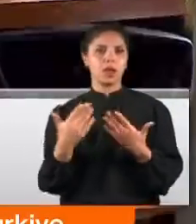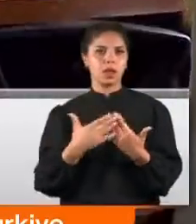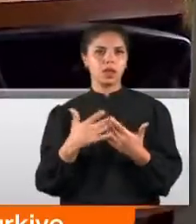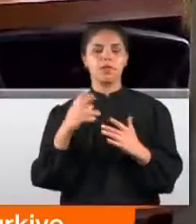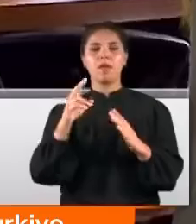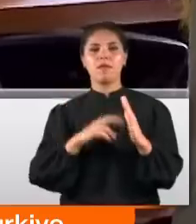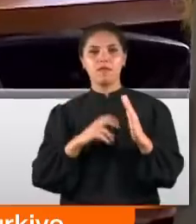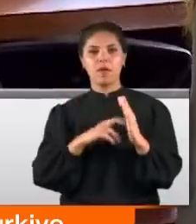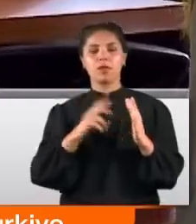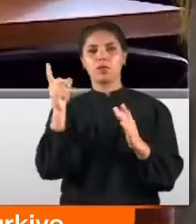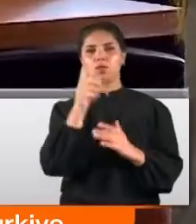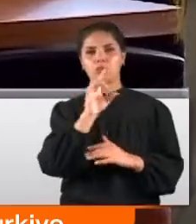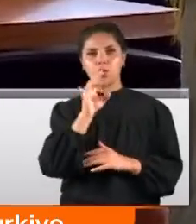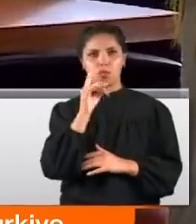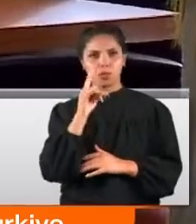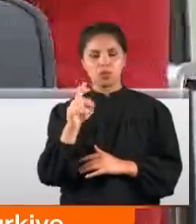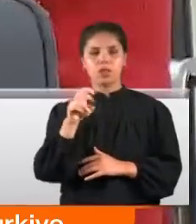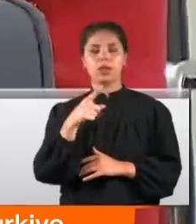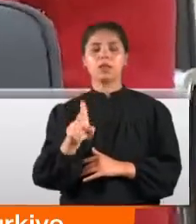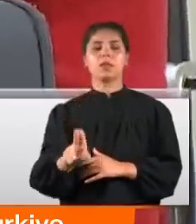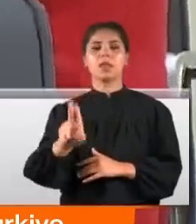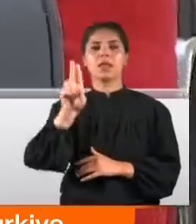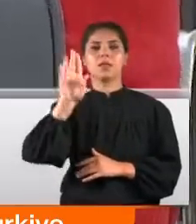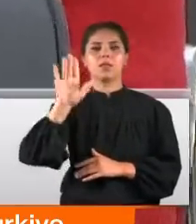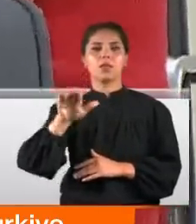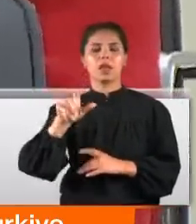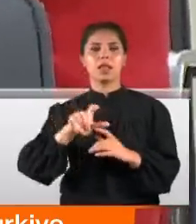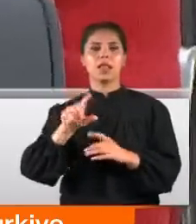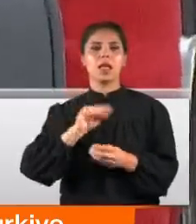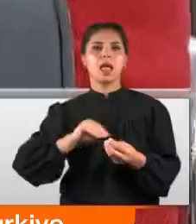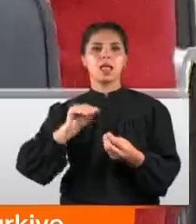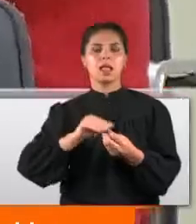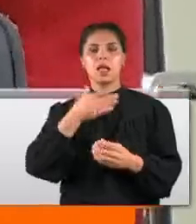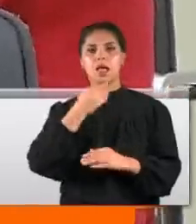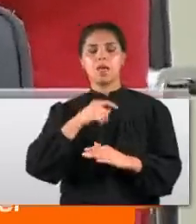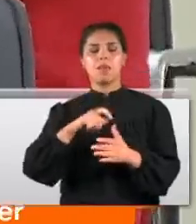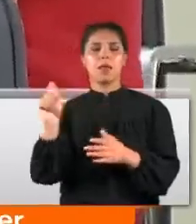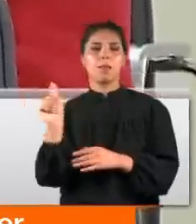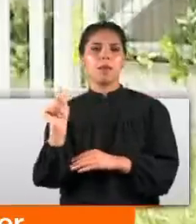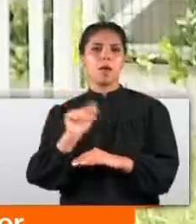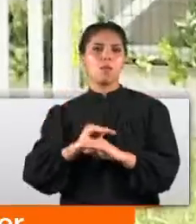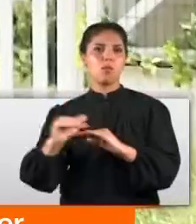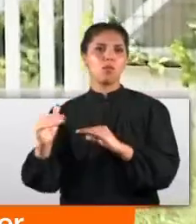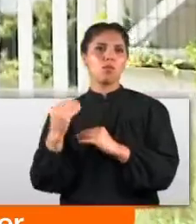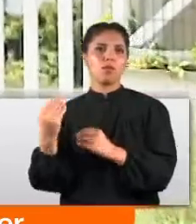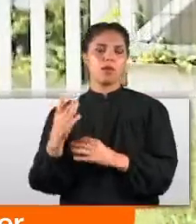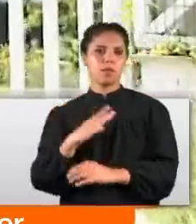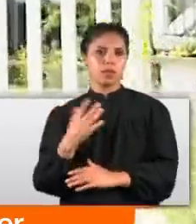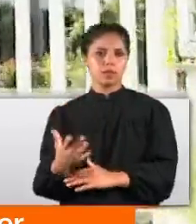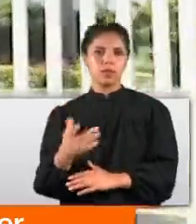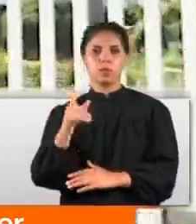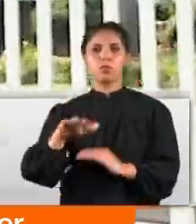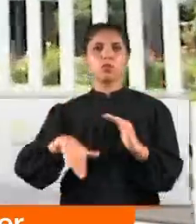vergisinin %15'e sabitlenmesi, 8.077 lira seyyanen zammın emekli memurlara yansıtılması da var. Bundan sonraki